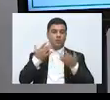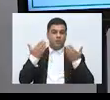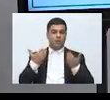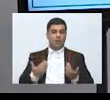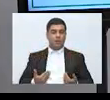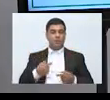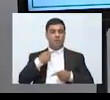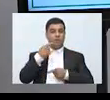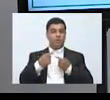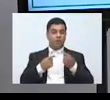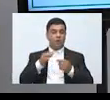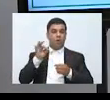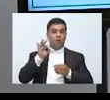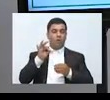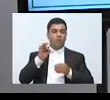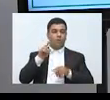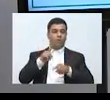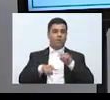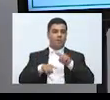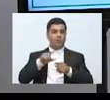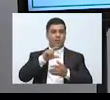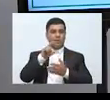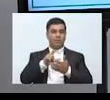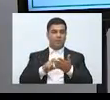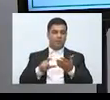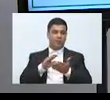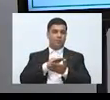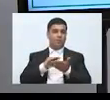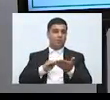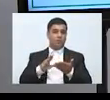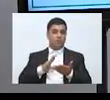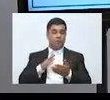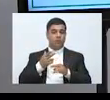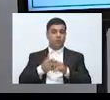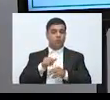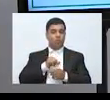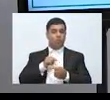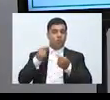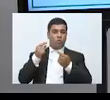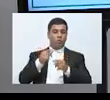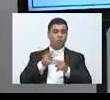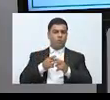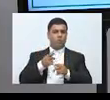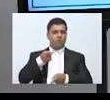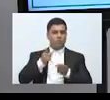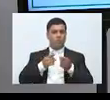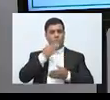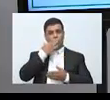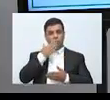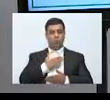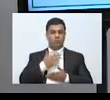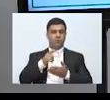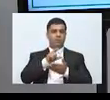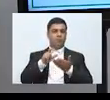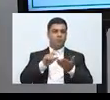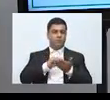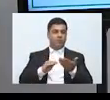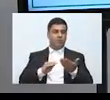deya vatanparvarlik g'oyasini o'ziga xos fidoilik bilan tarannum